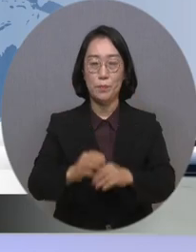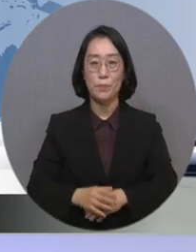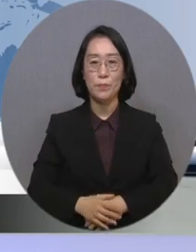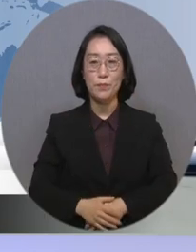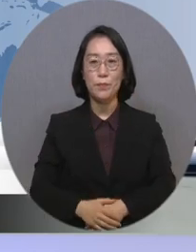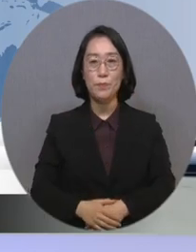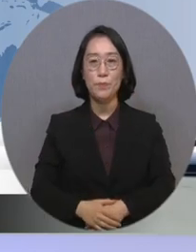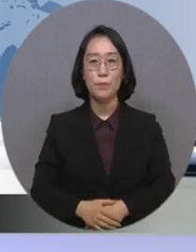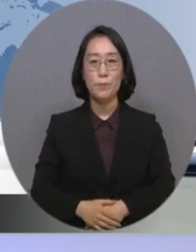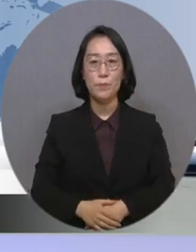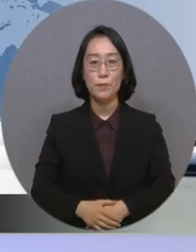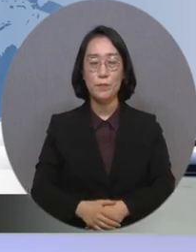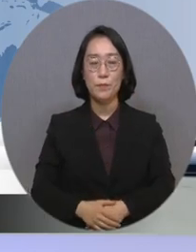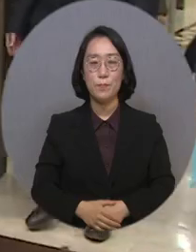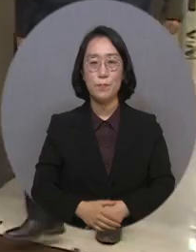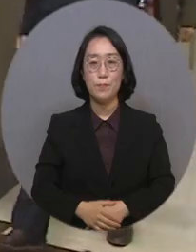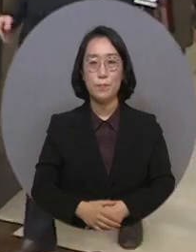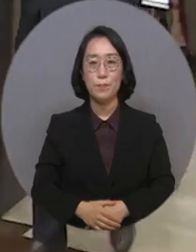기자가 보도합니다.